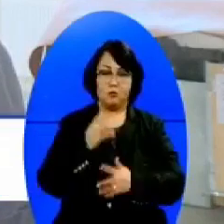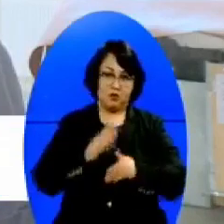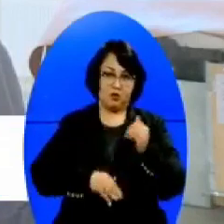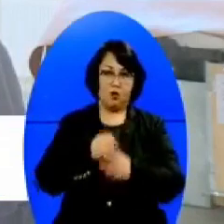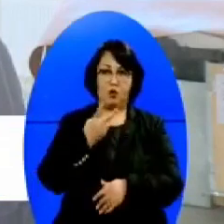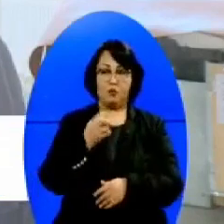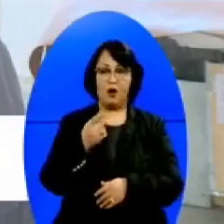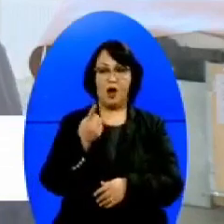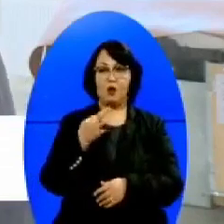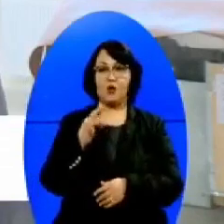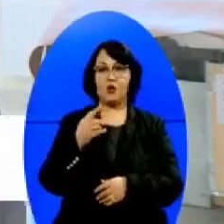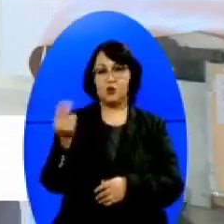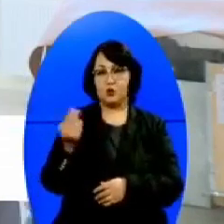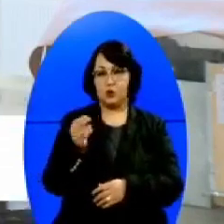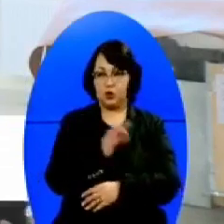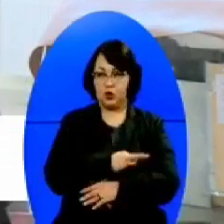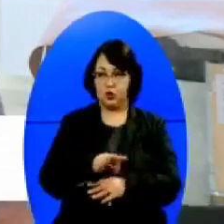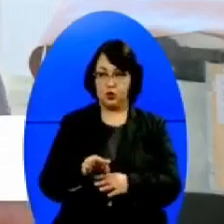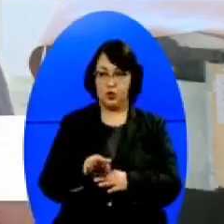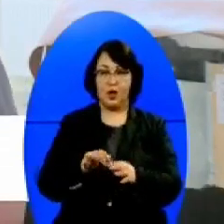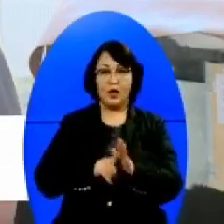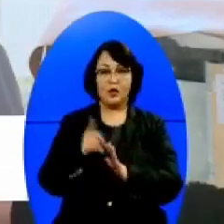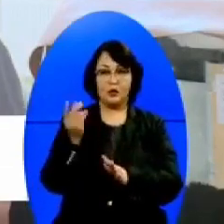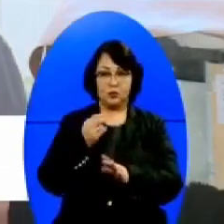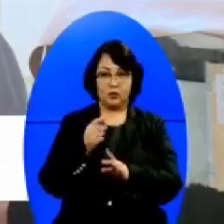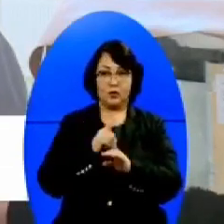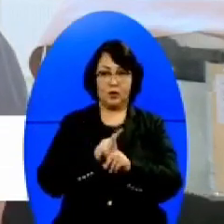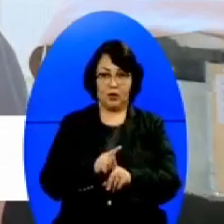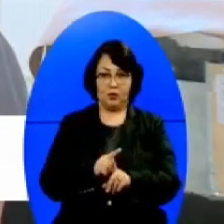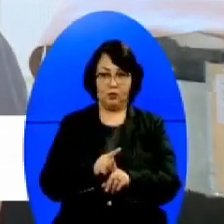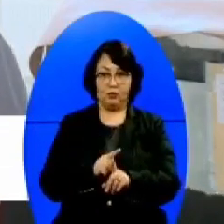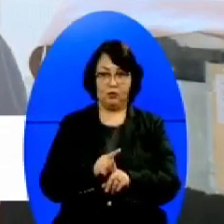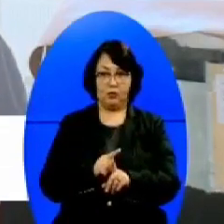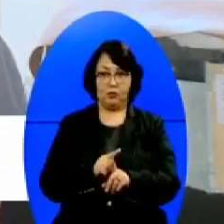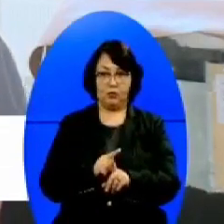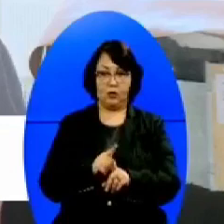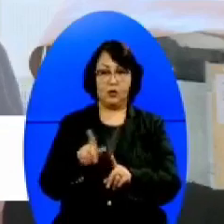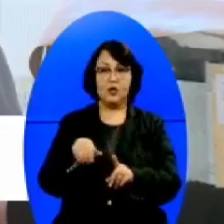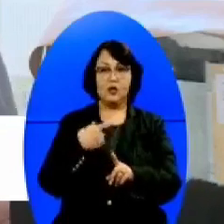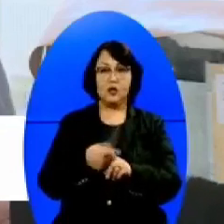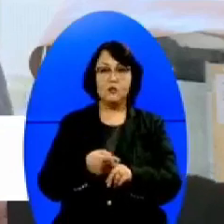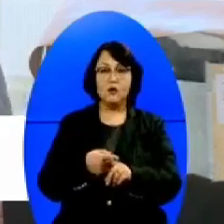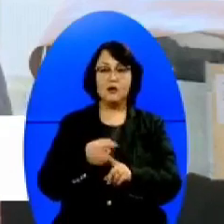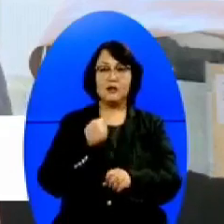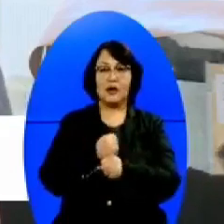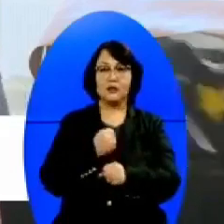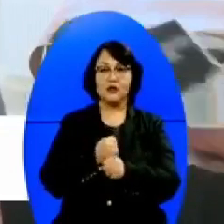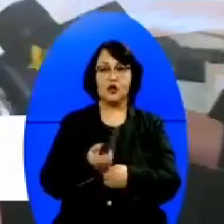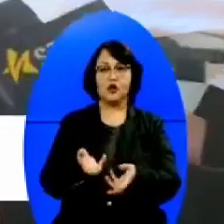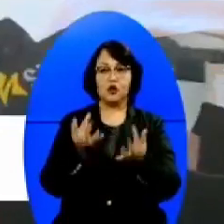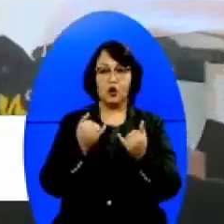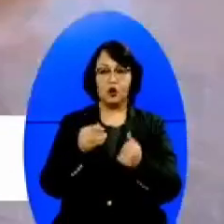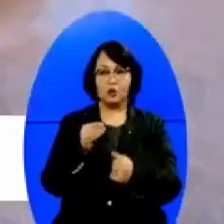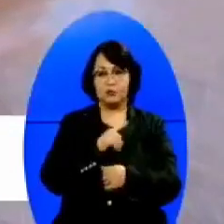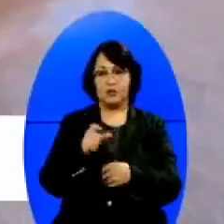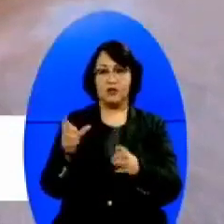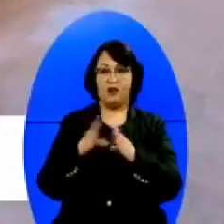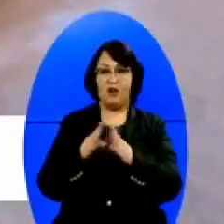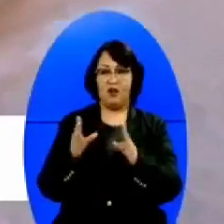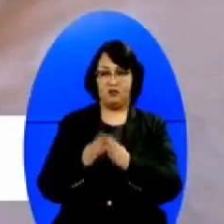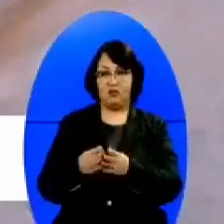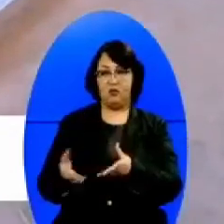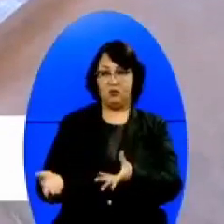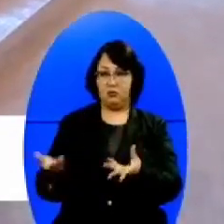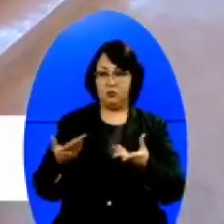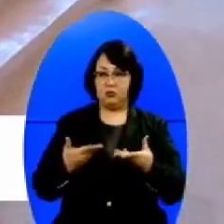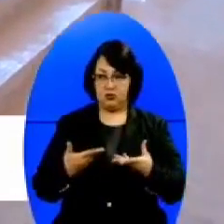2010 оны зураг төслөөр анх зурагдсан гэсэнтэй холбоотойгоор нэмэлт өөрчлөлт бол нэмэлт ажлын тоо хэмжээ даалгаврууд гарч ирсэн. Бид бол